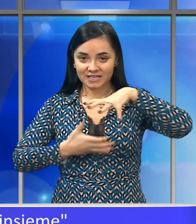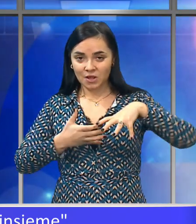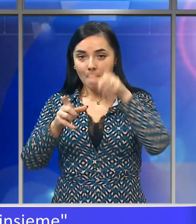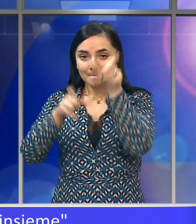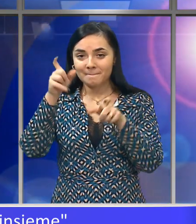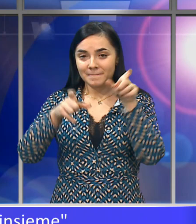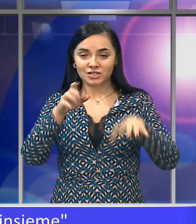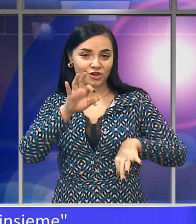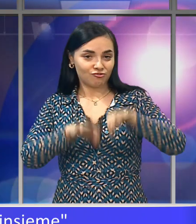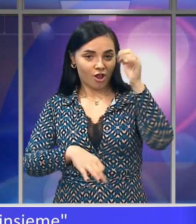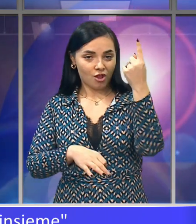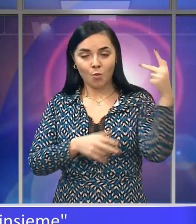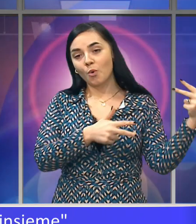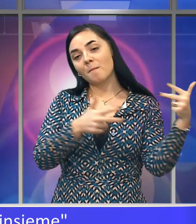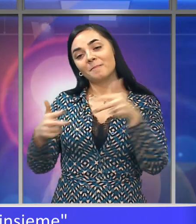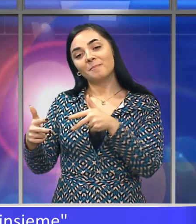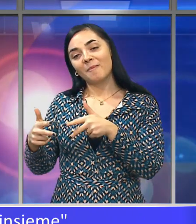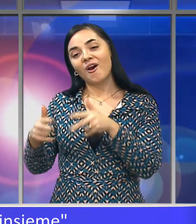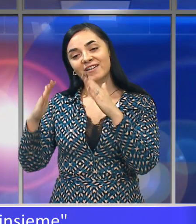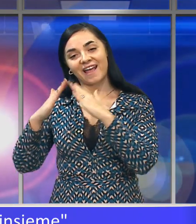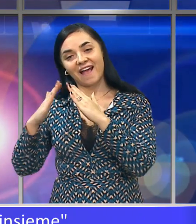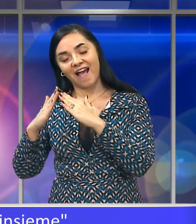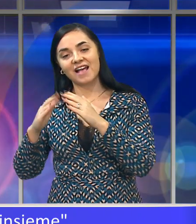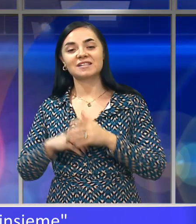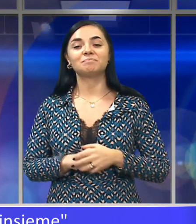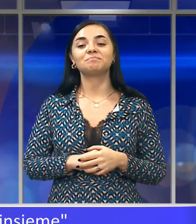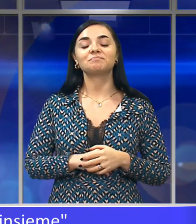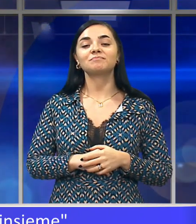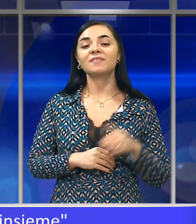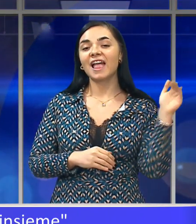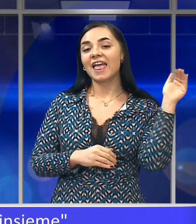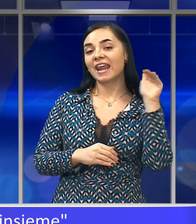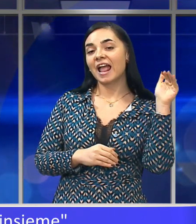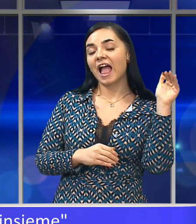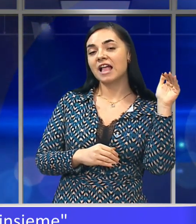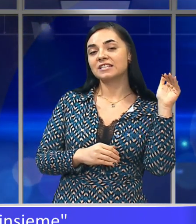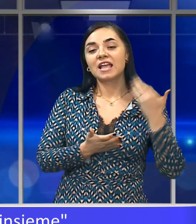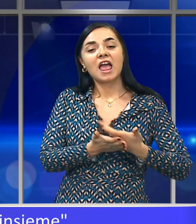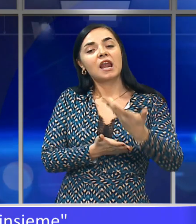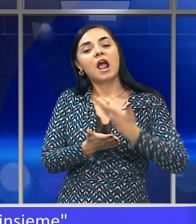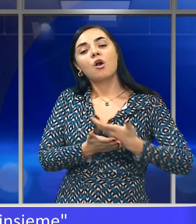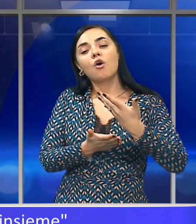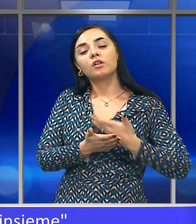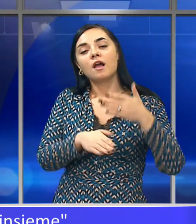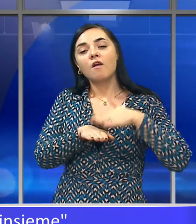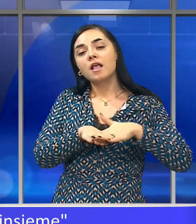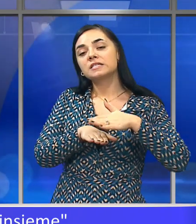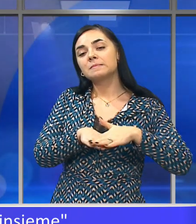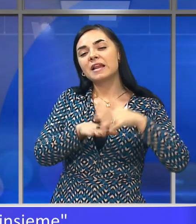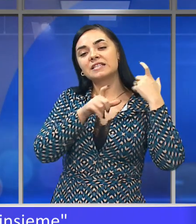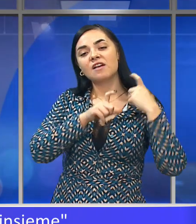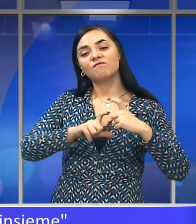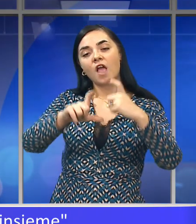scritto da un alcuni ragazzi hanno raccontato la loro esperienza